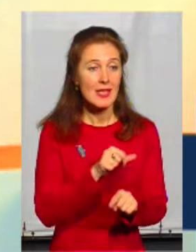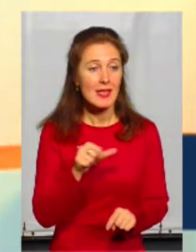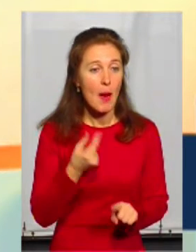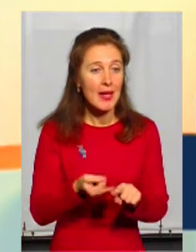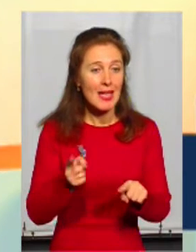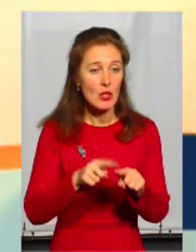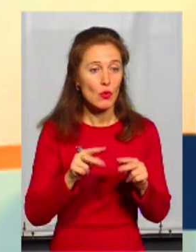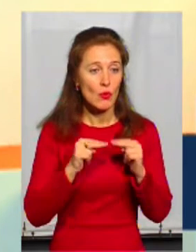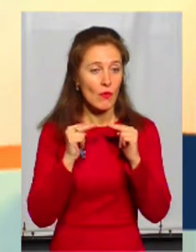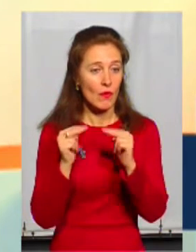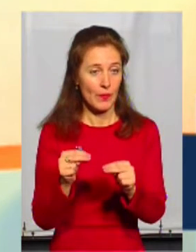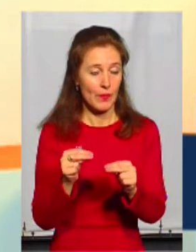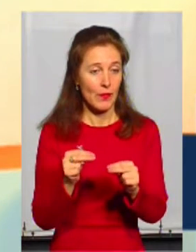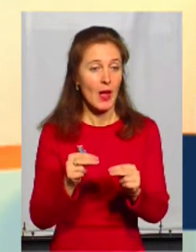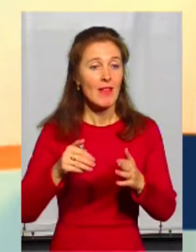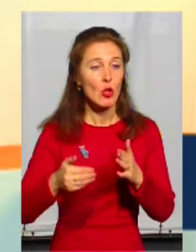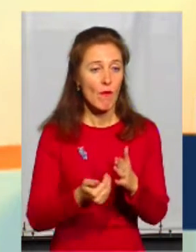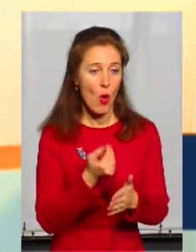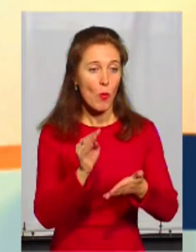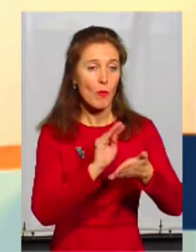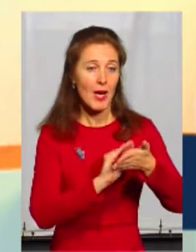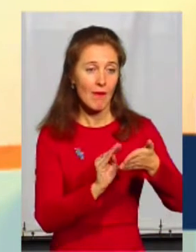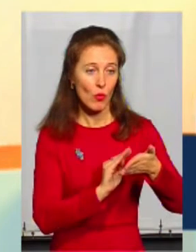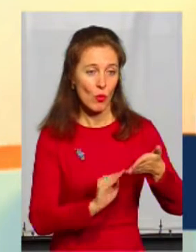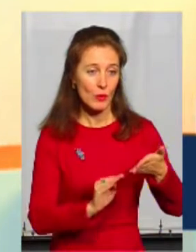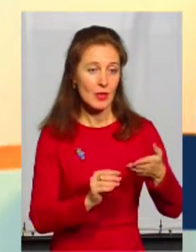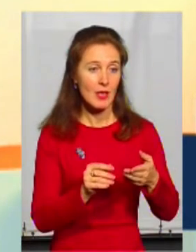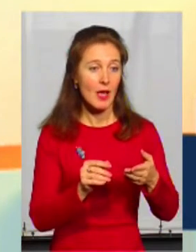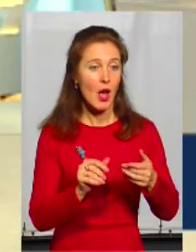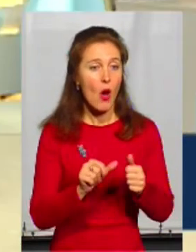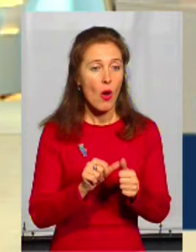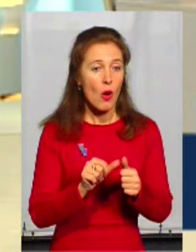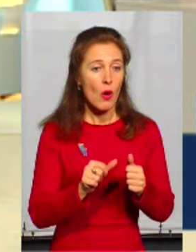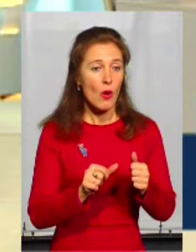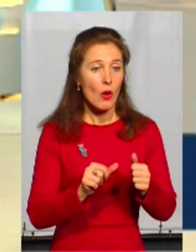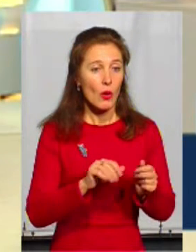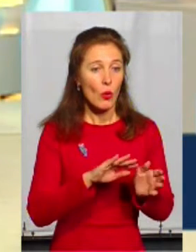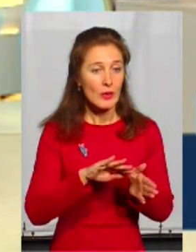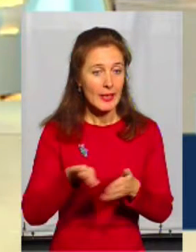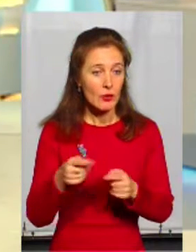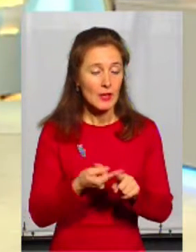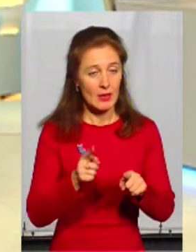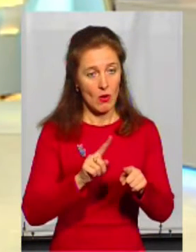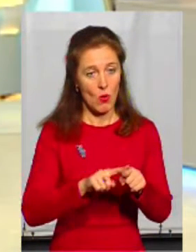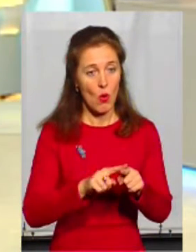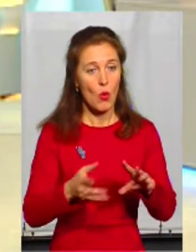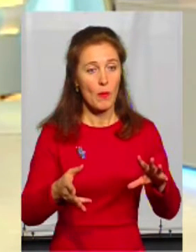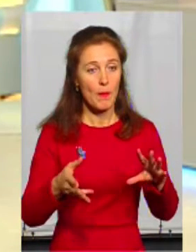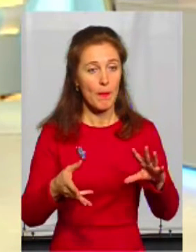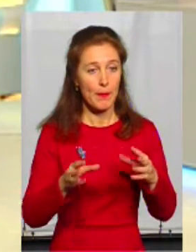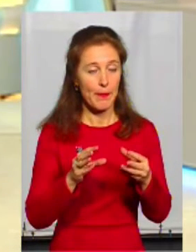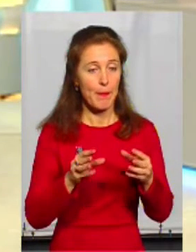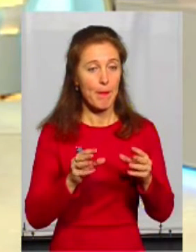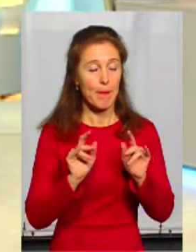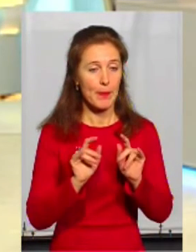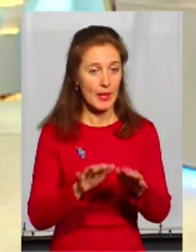цю ваду і в новому правописі уникнути такого принципу. Але ми бачимо,